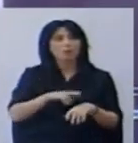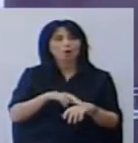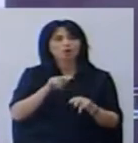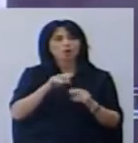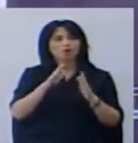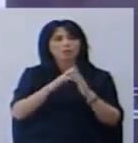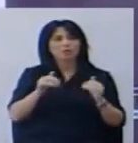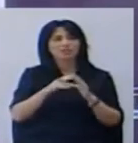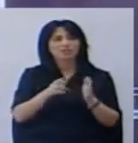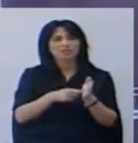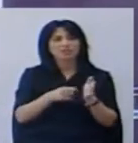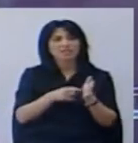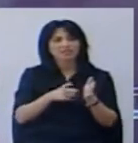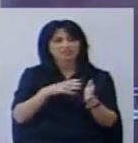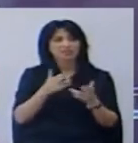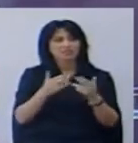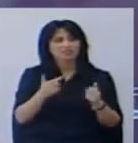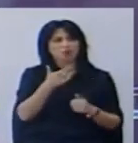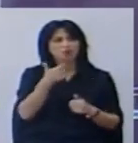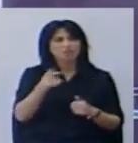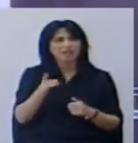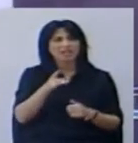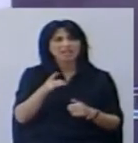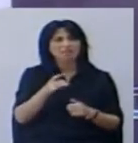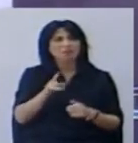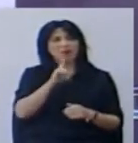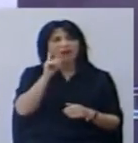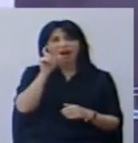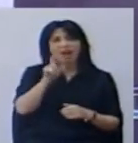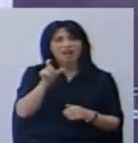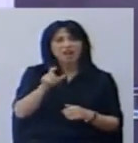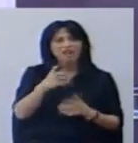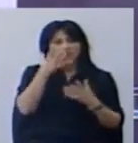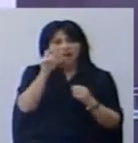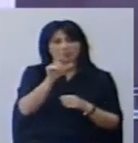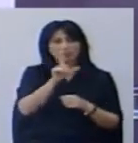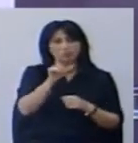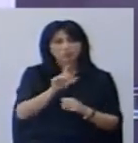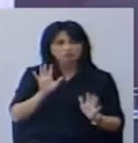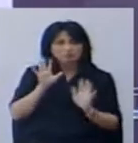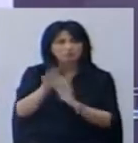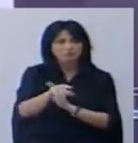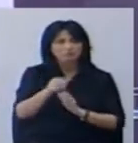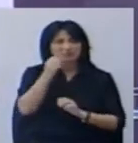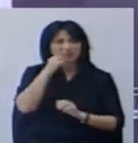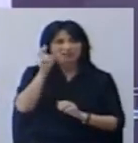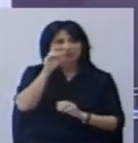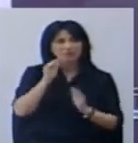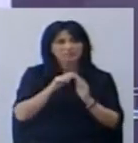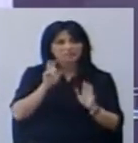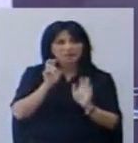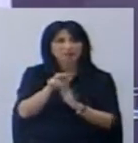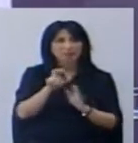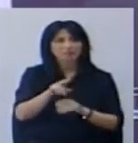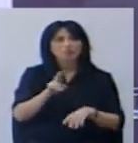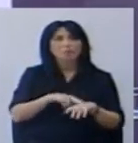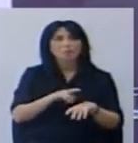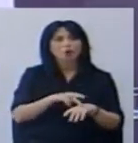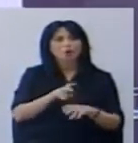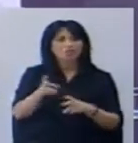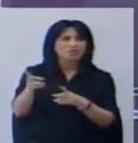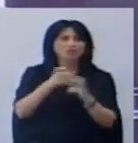კონტროლის პალატაში იკითხებოდა. დიახ 21 რესპუბლიკელ ახალგაზრდას ღამის 2 საათზე უარდებოდა წინა ხელისუფლება სახლებში და